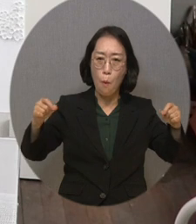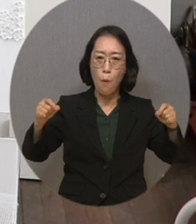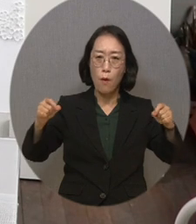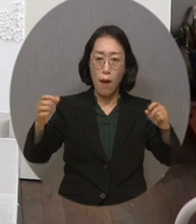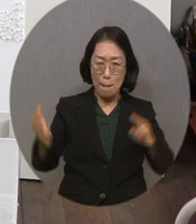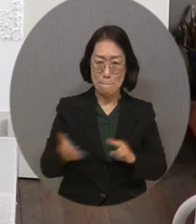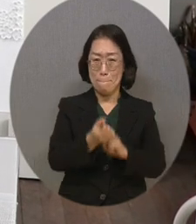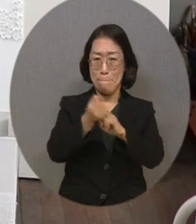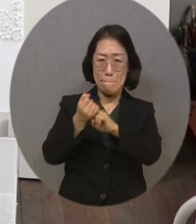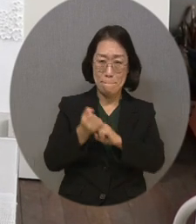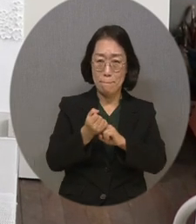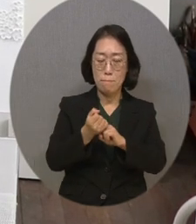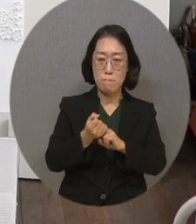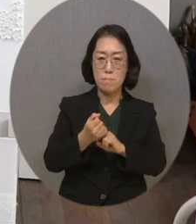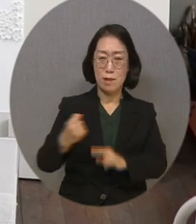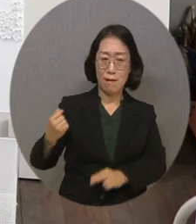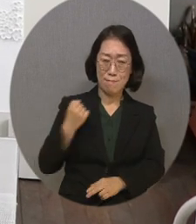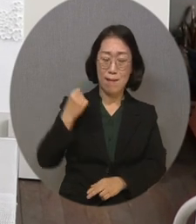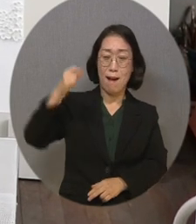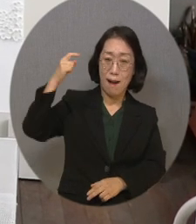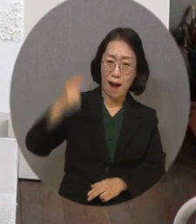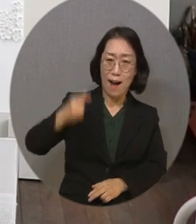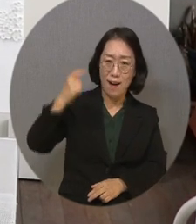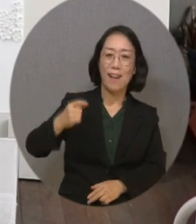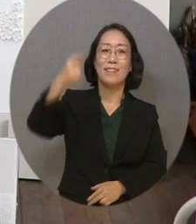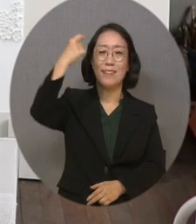고요함 속에 웅장한 힘을 보여줍니다.